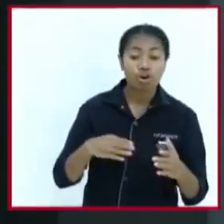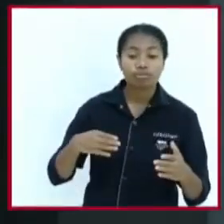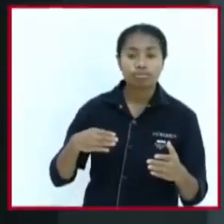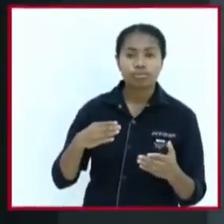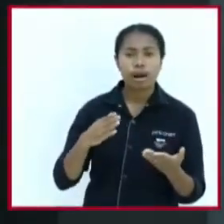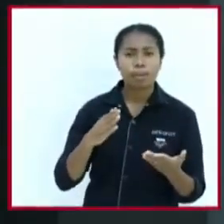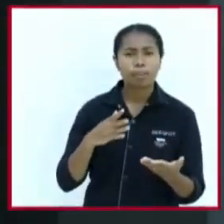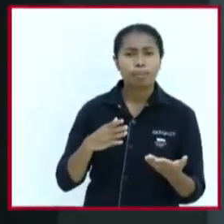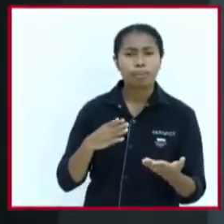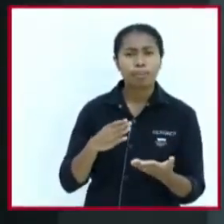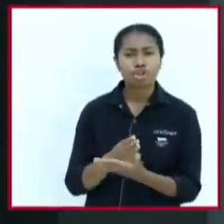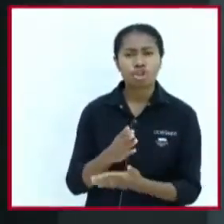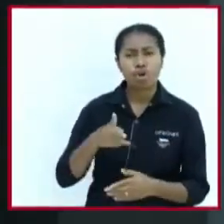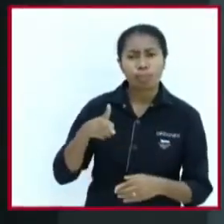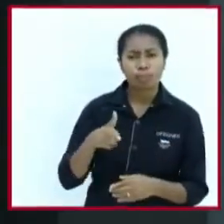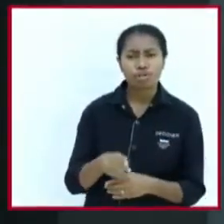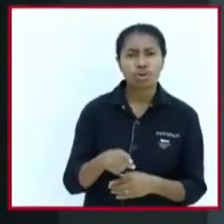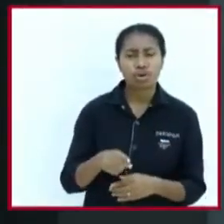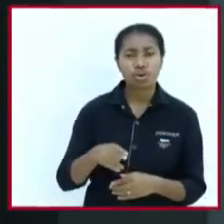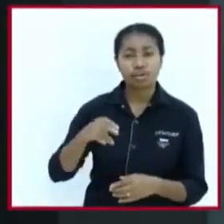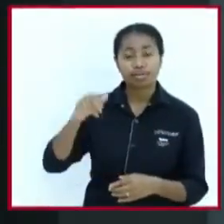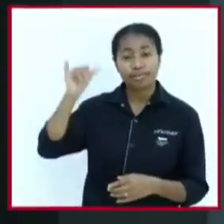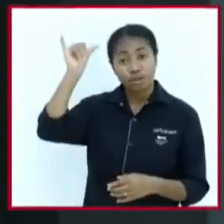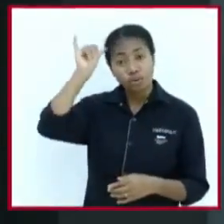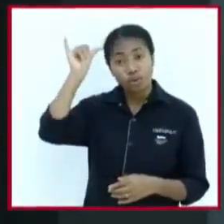korban-korban banyak ya